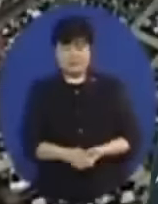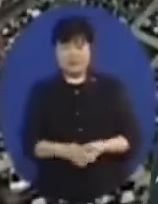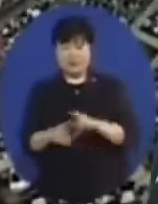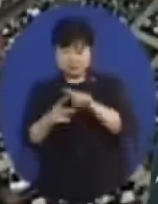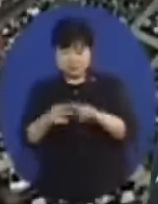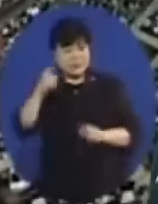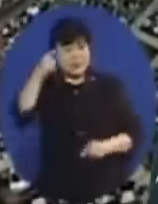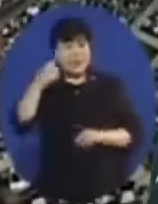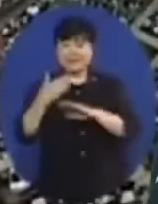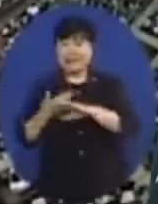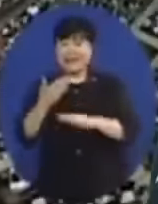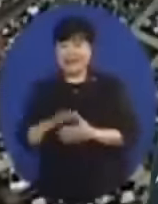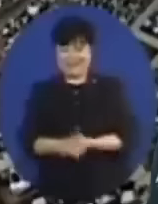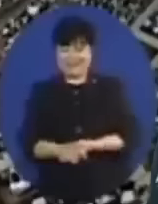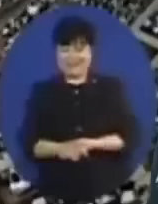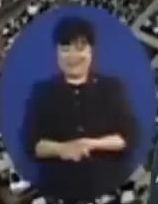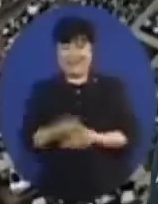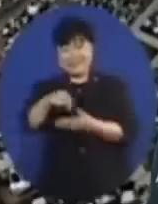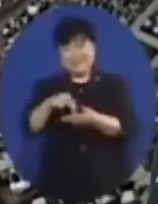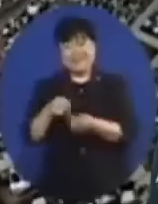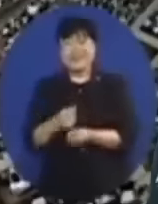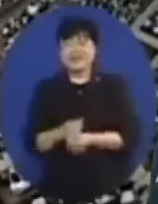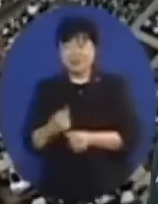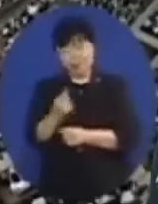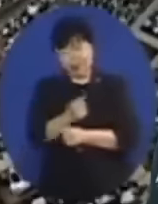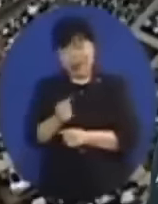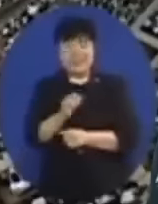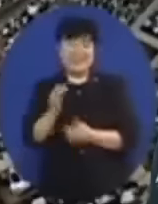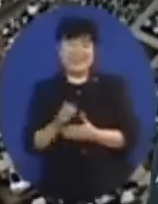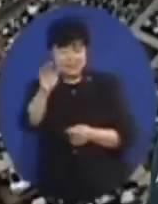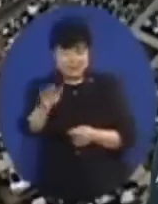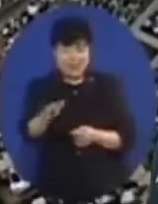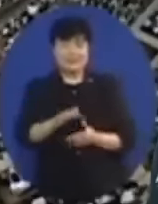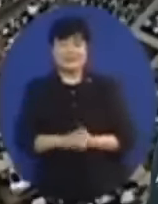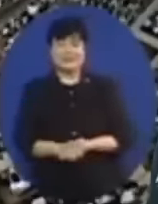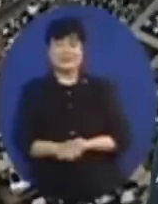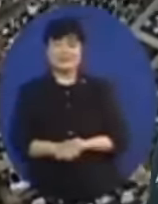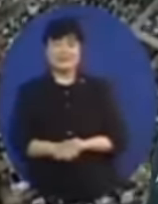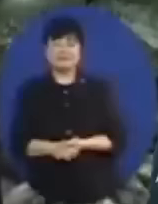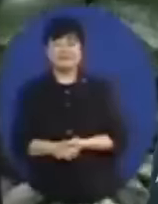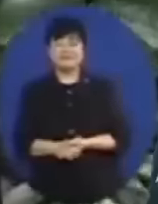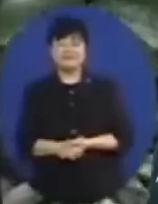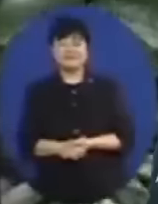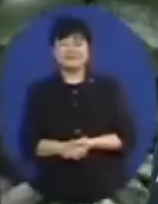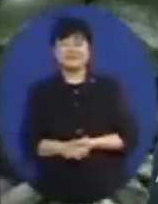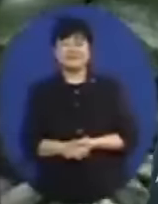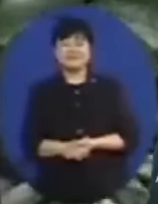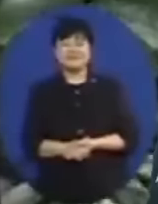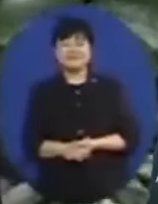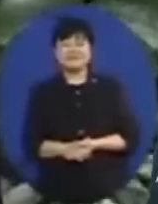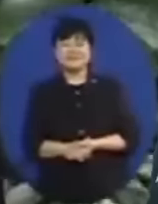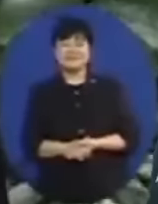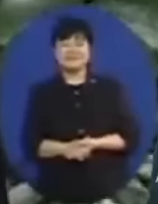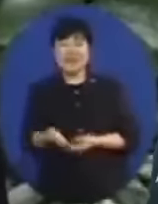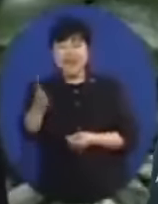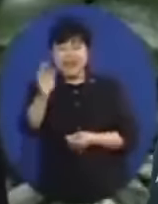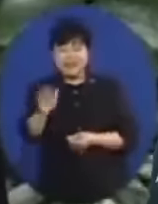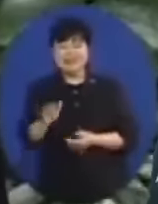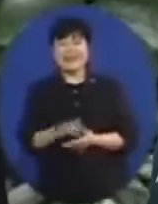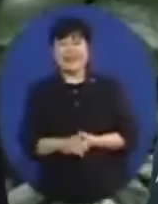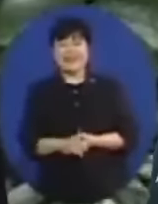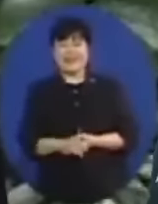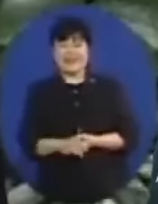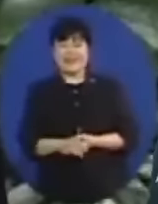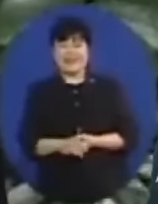되겠어요? 참 입장이 곤란하지 않습니까? 아무것도 해주기 싫지요. 그러나